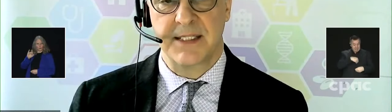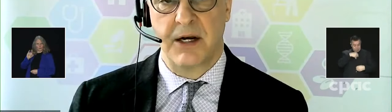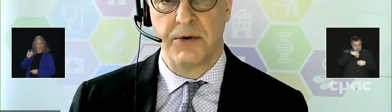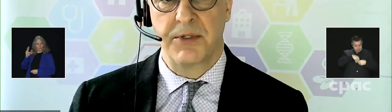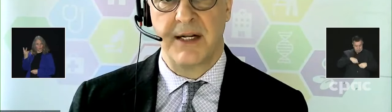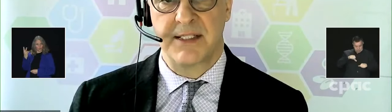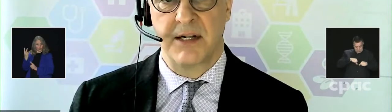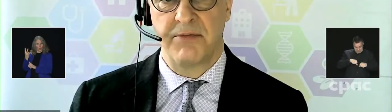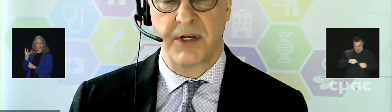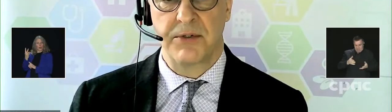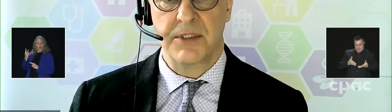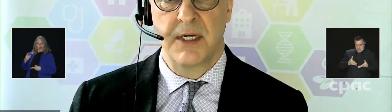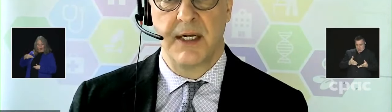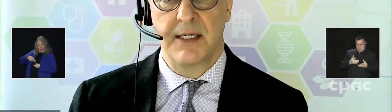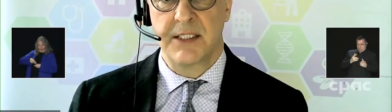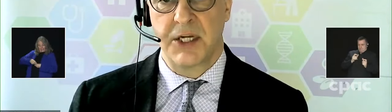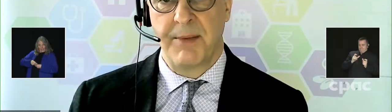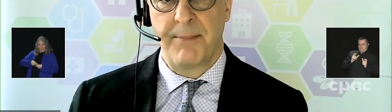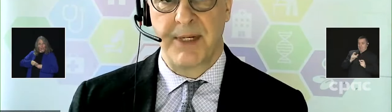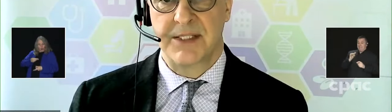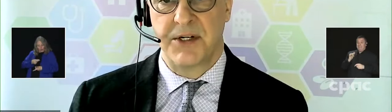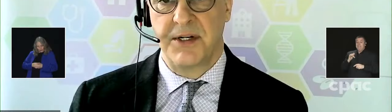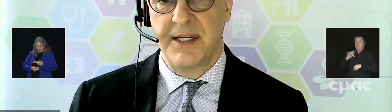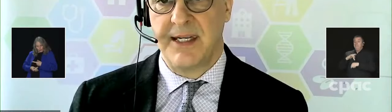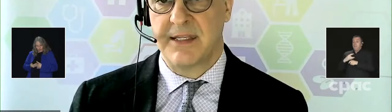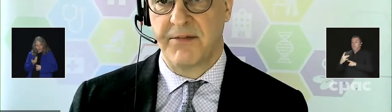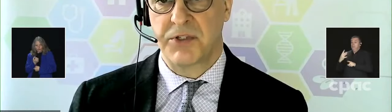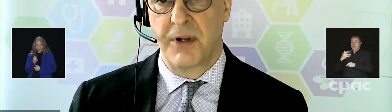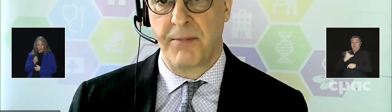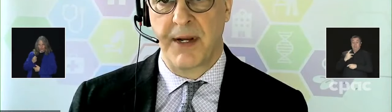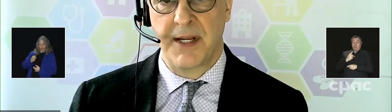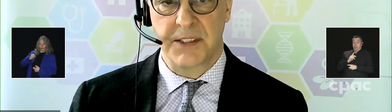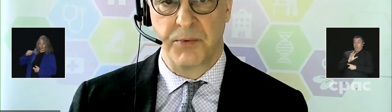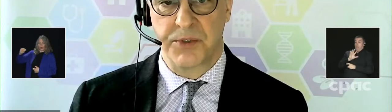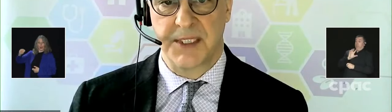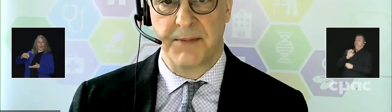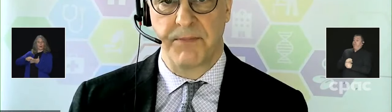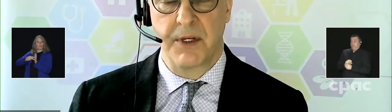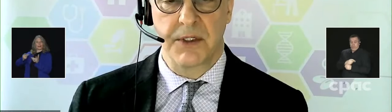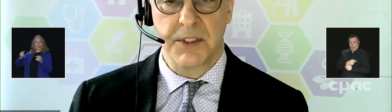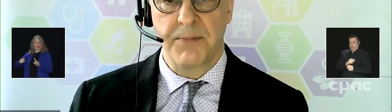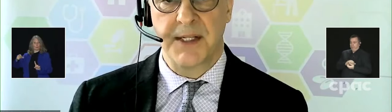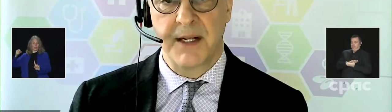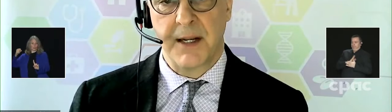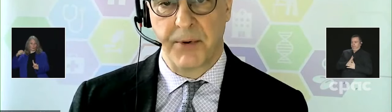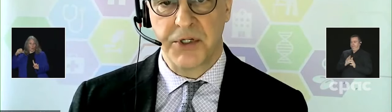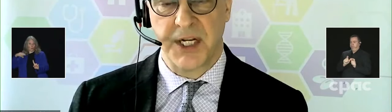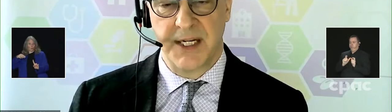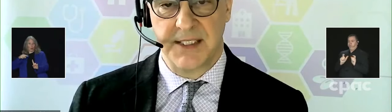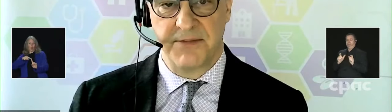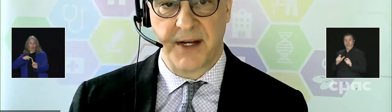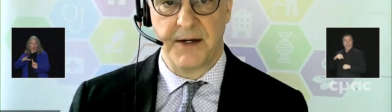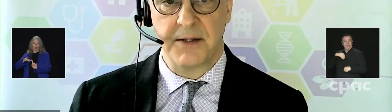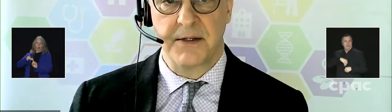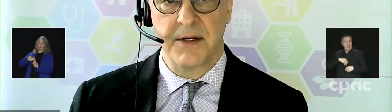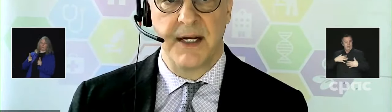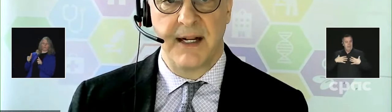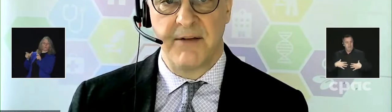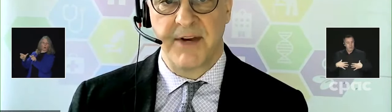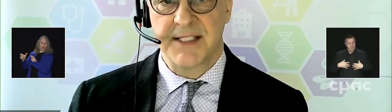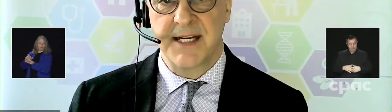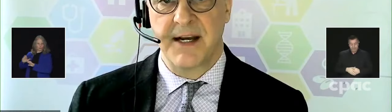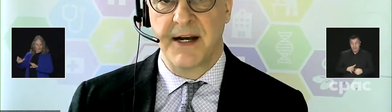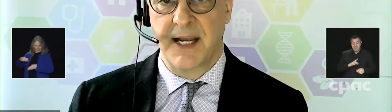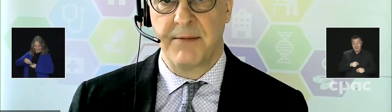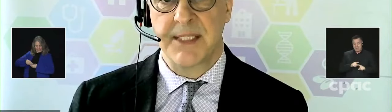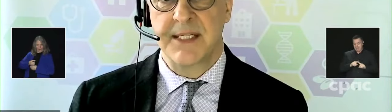des anticorps neutralisant le virus si jamais la personne y est éventuellement exposée. Cependant, l'approche est différente.